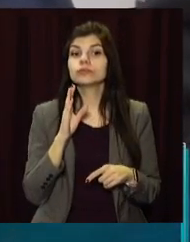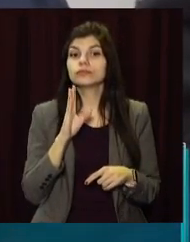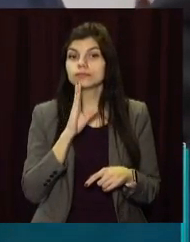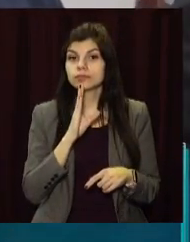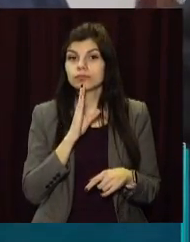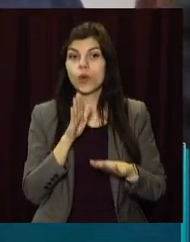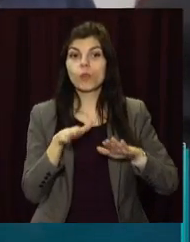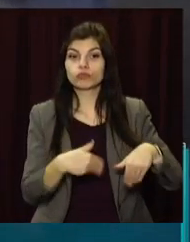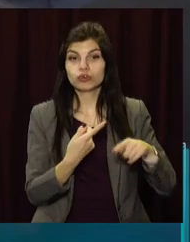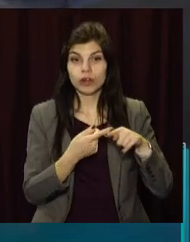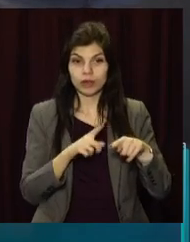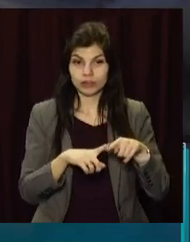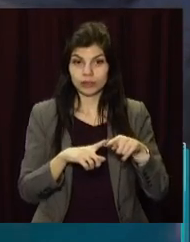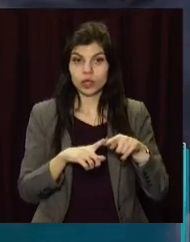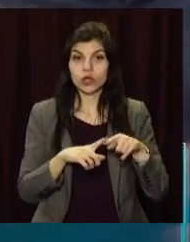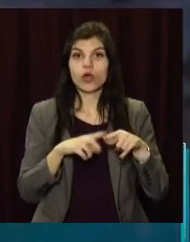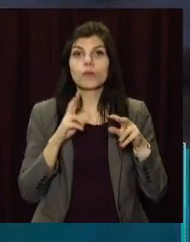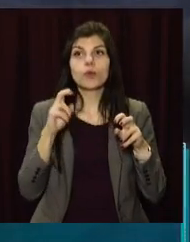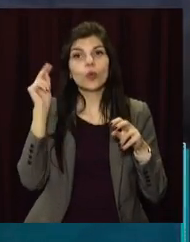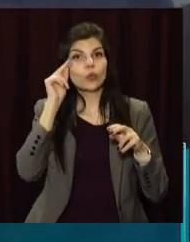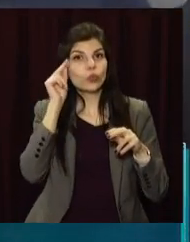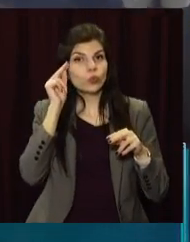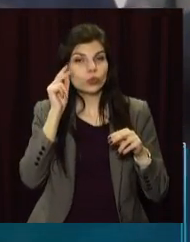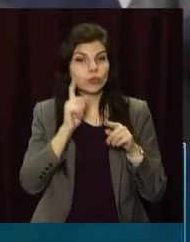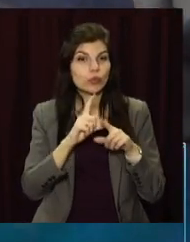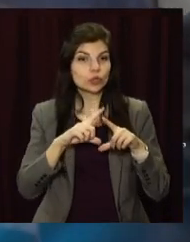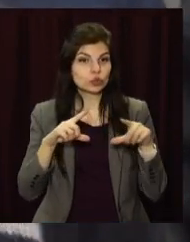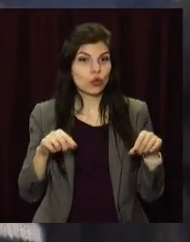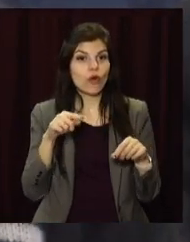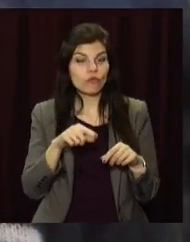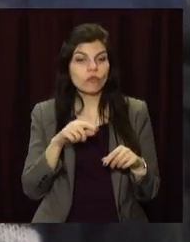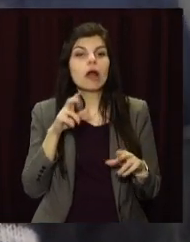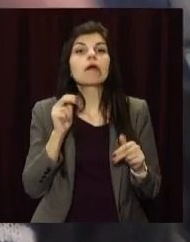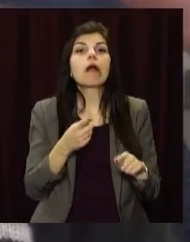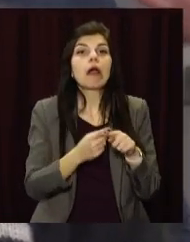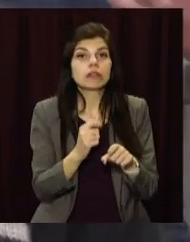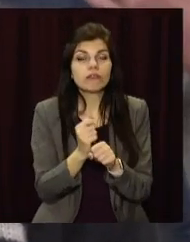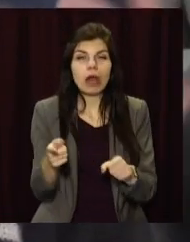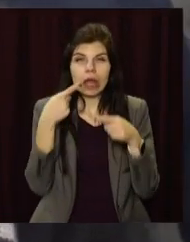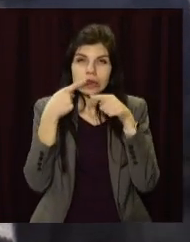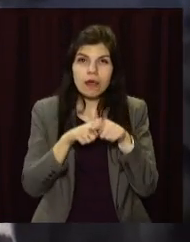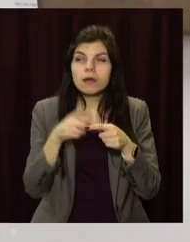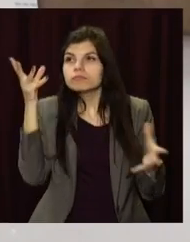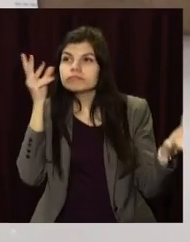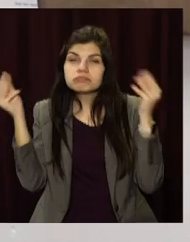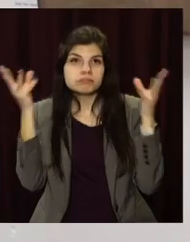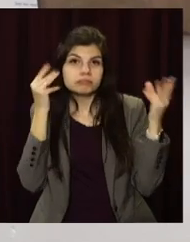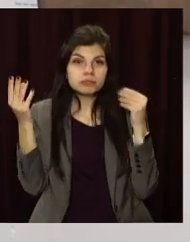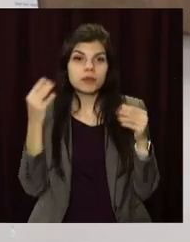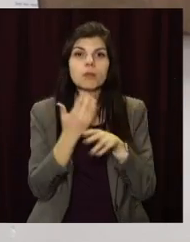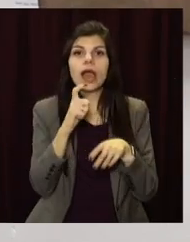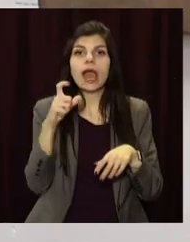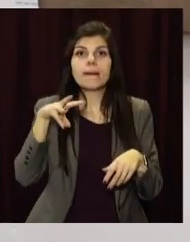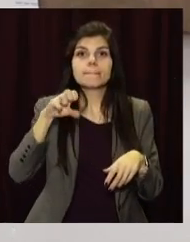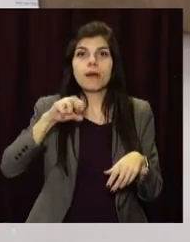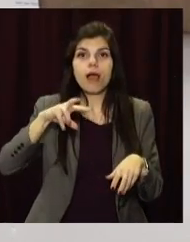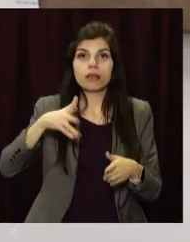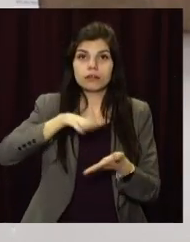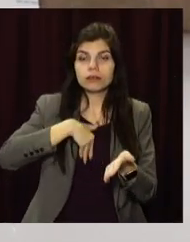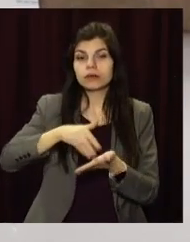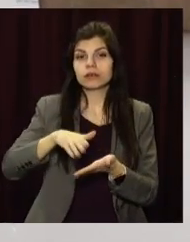експонуються копії із всесвітньо відомих сакральних творів Феофана Грека, Андрія Рубльова, а також варіації на тему українських